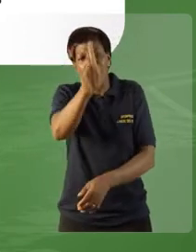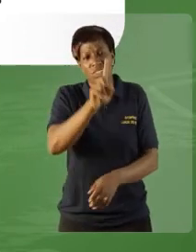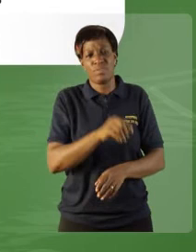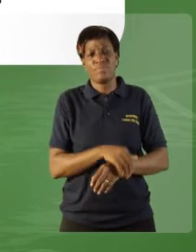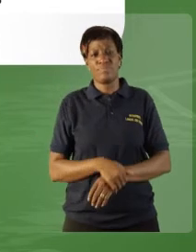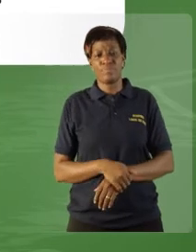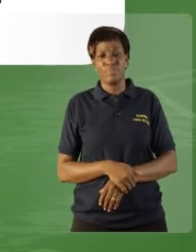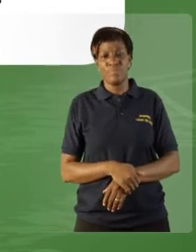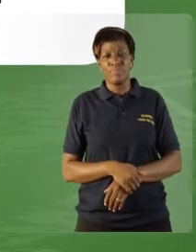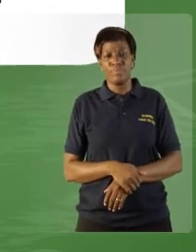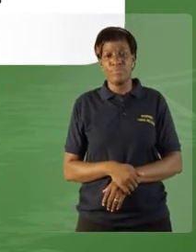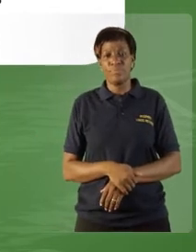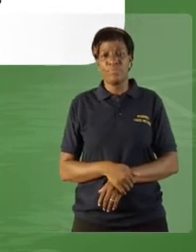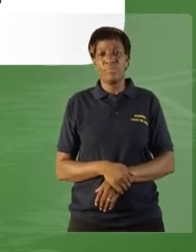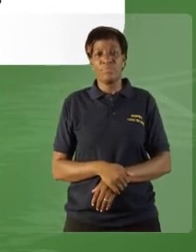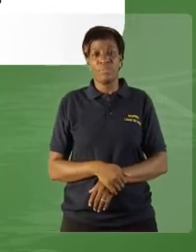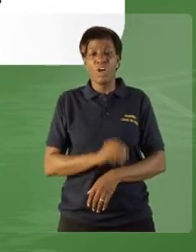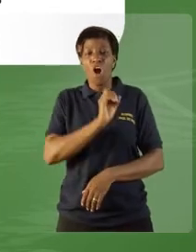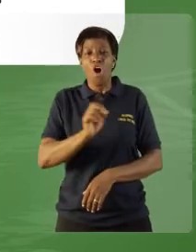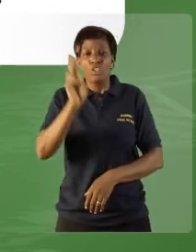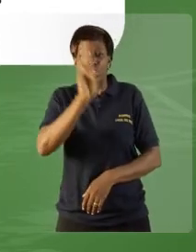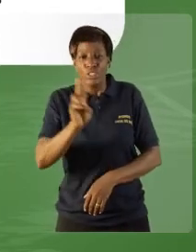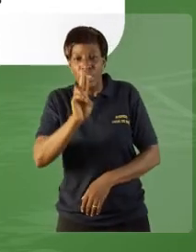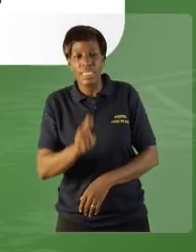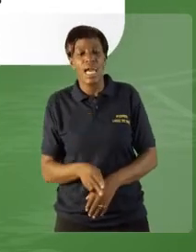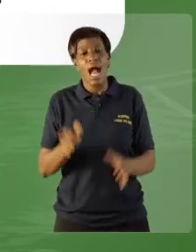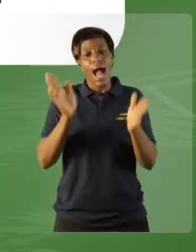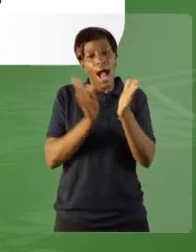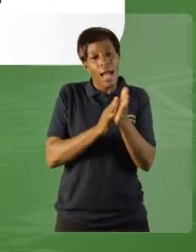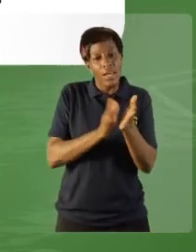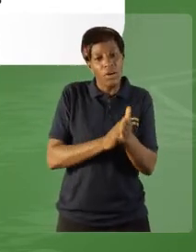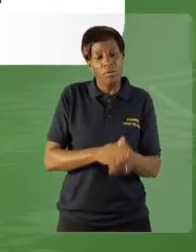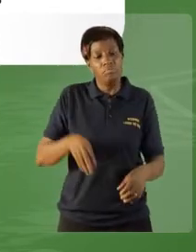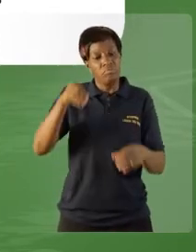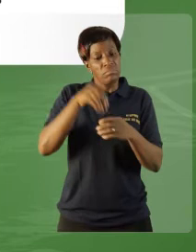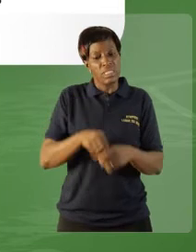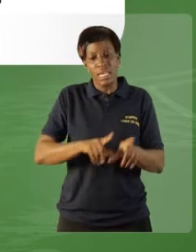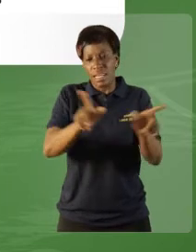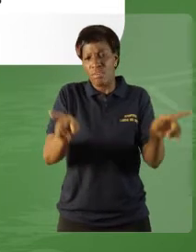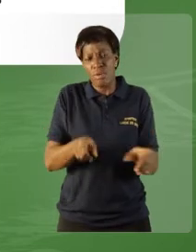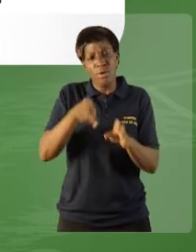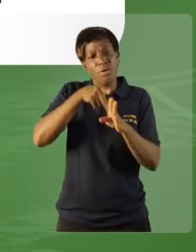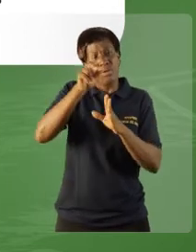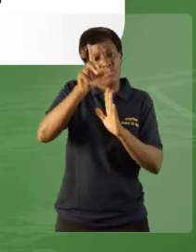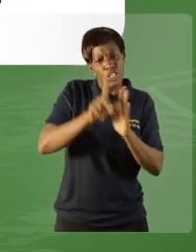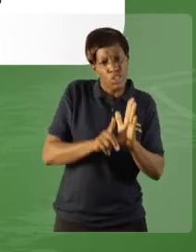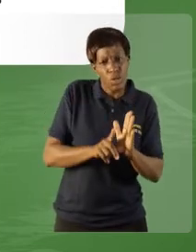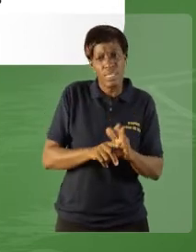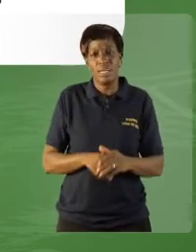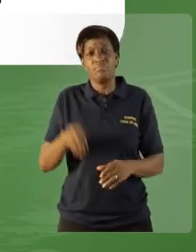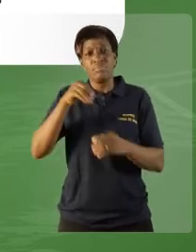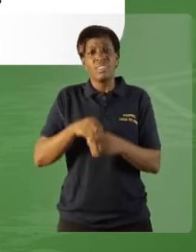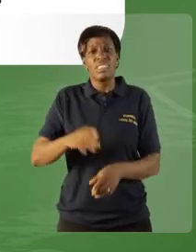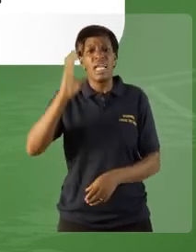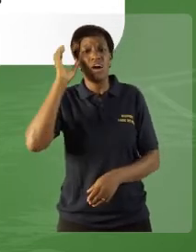Bien évidemment, on l'utilise à l'école, dans les milieux professionnels, dans les